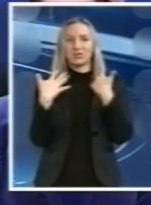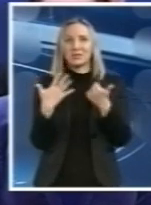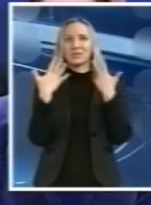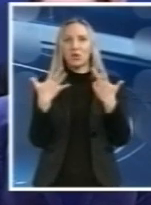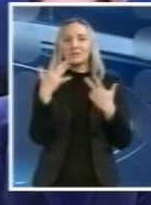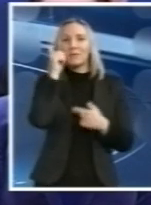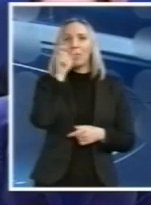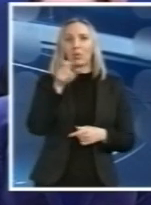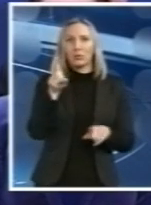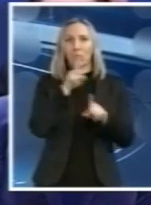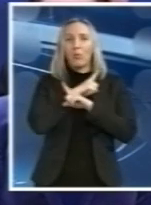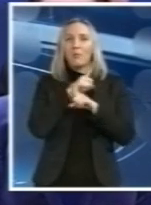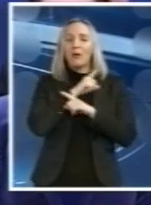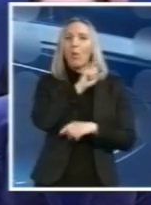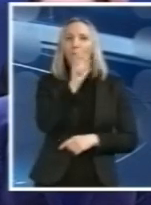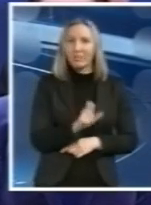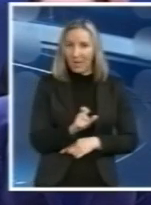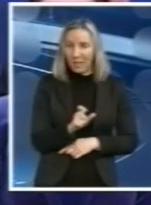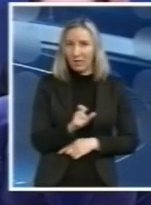368 ljudi je umrlo u Italiji,